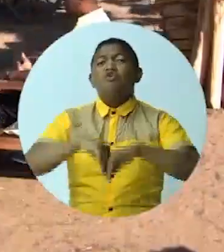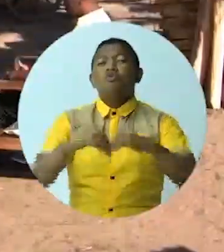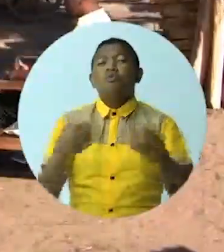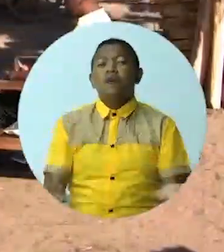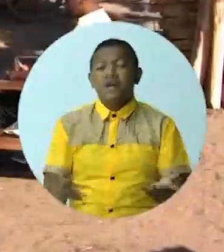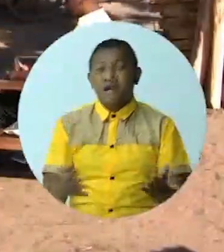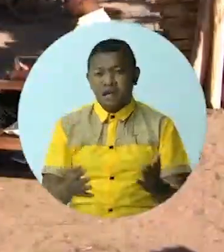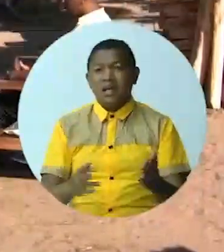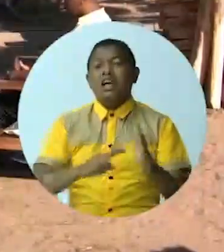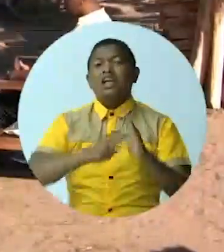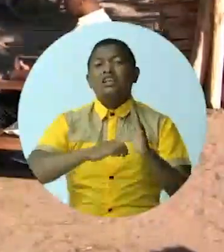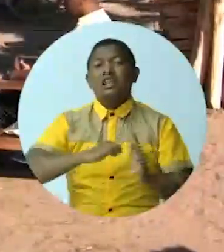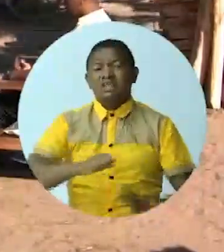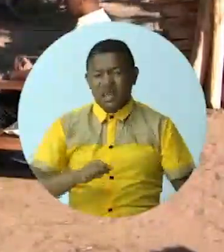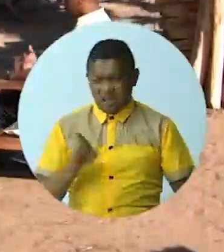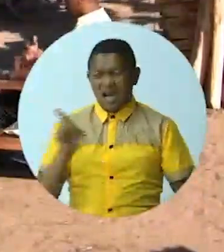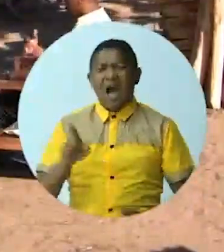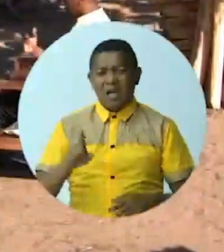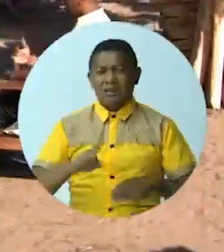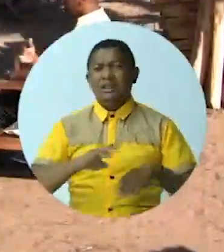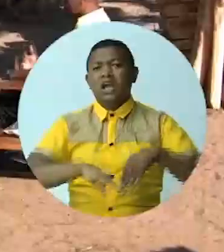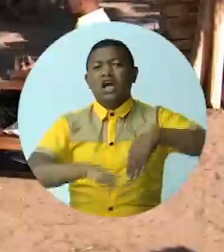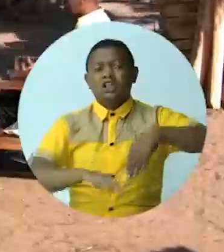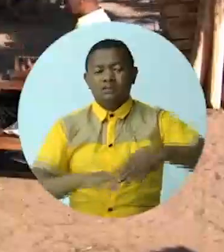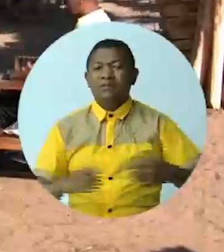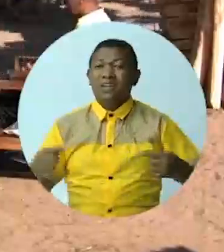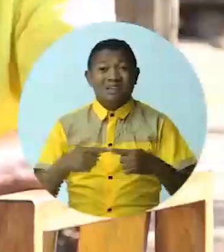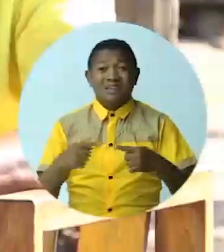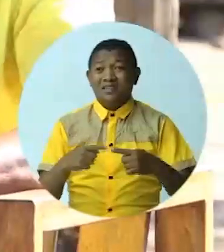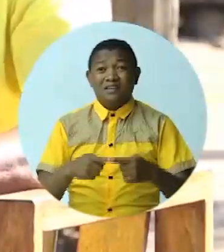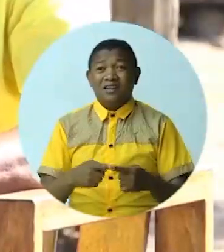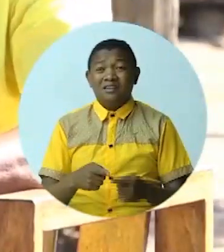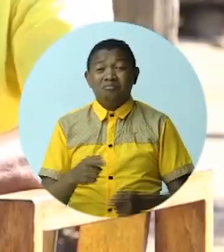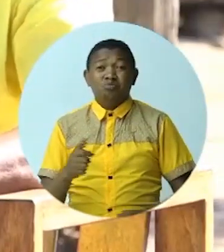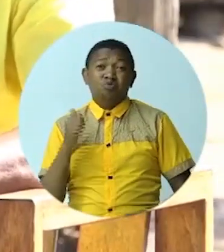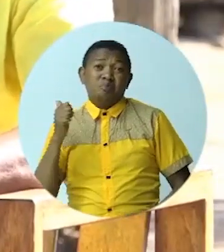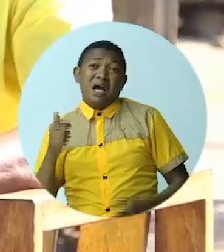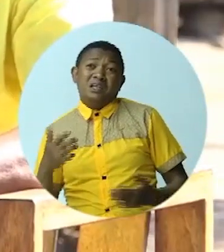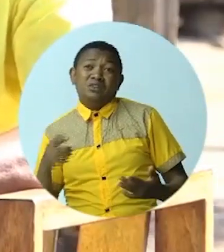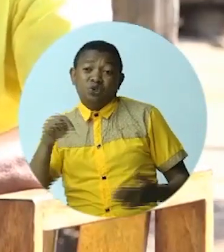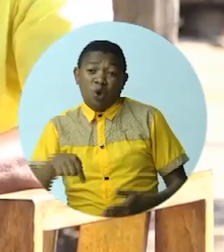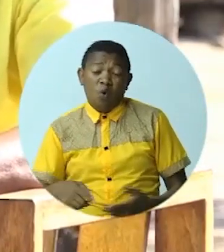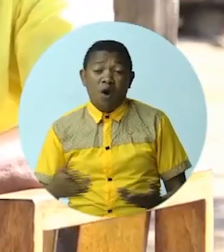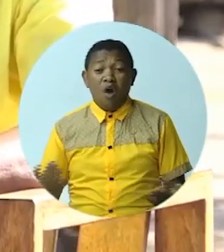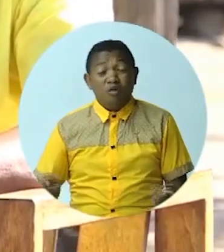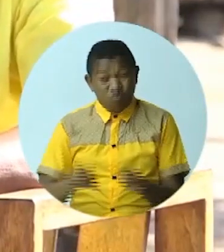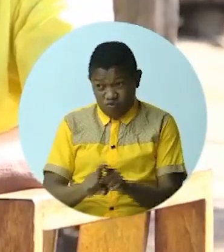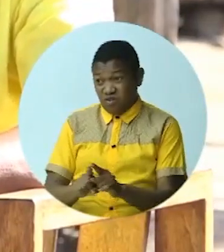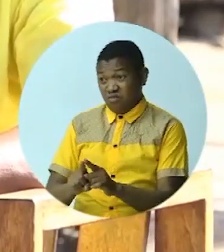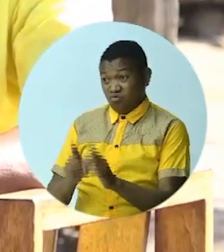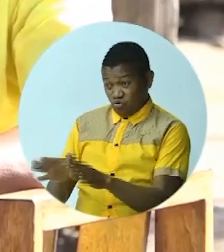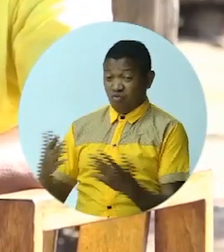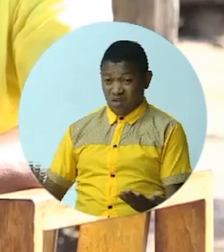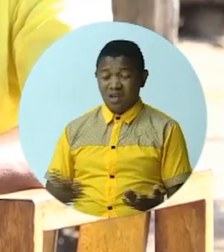Le antodianao maly be andray matofolo mety mbola zay ihany miseho sa efa mba ataoko hoe mba fa hisy kosa ve